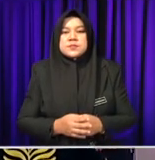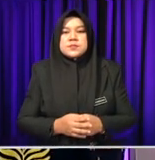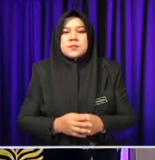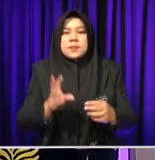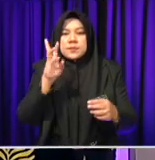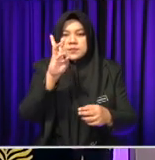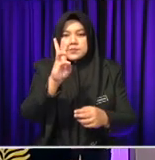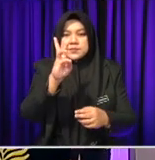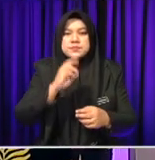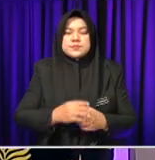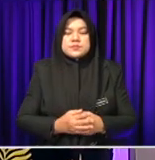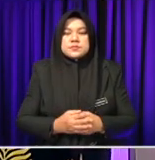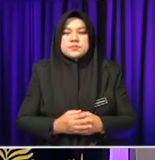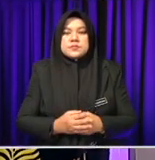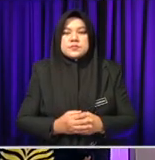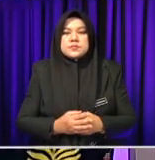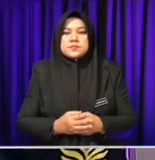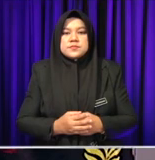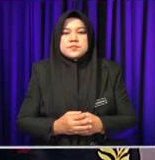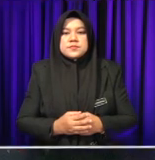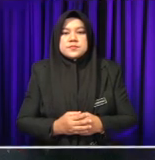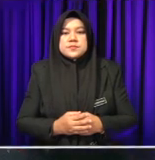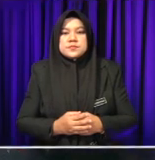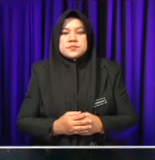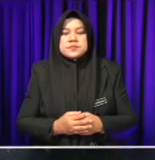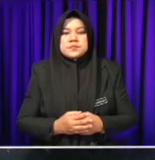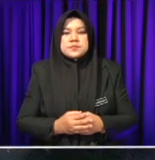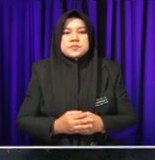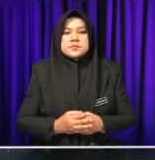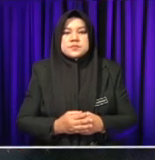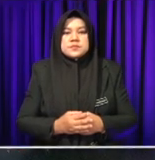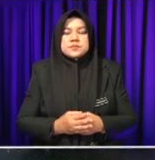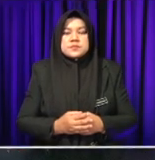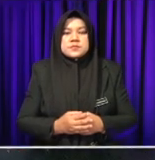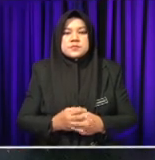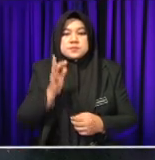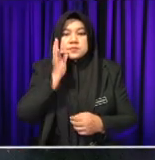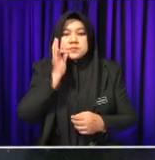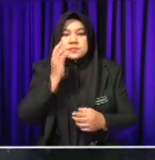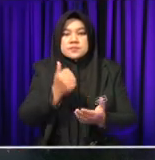keenam cepat Siapa yang ingin bantu Ustazah untuk baca